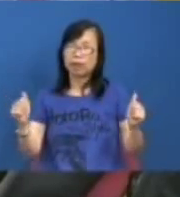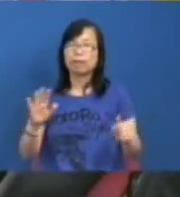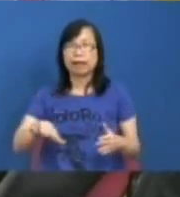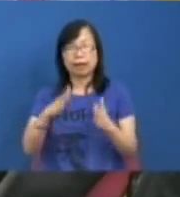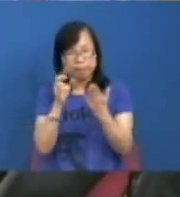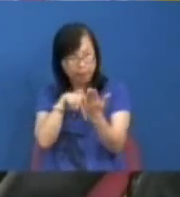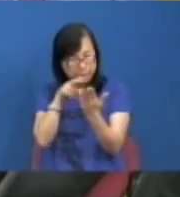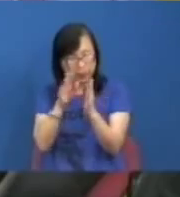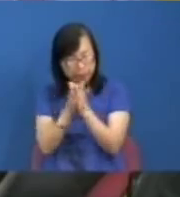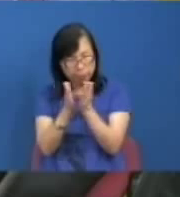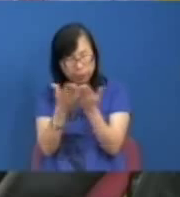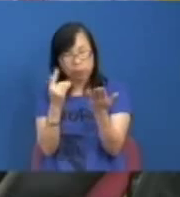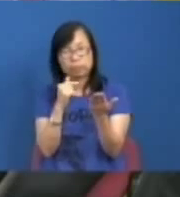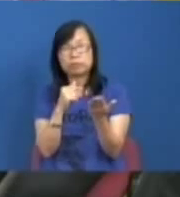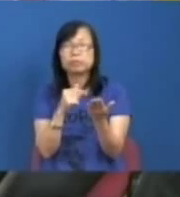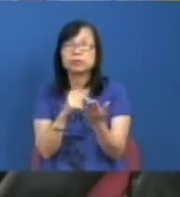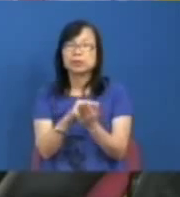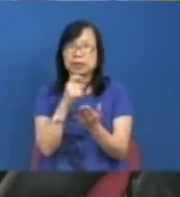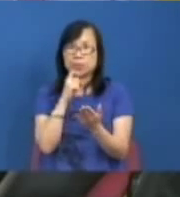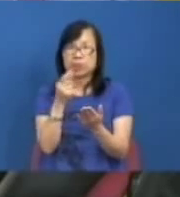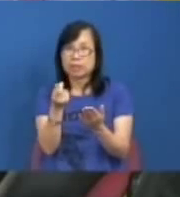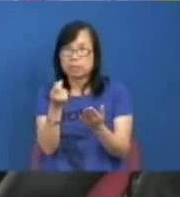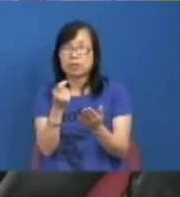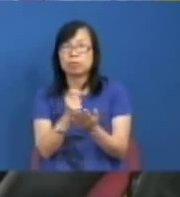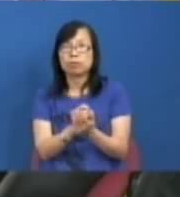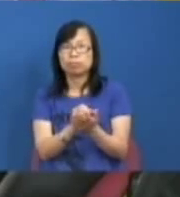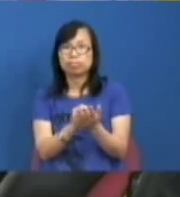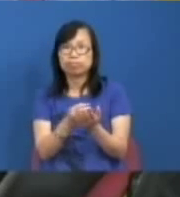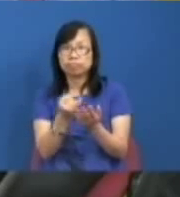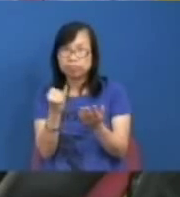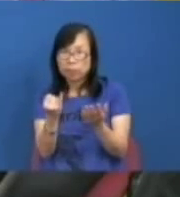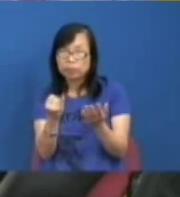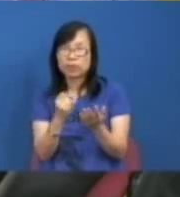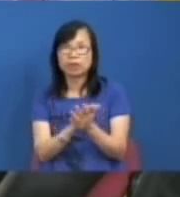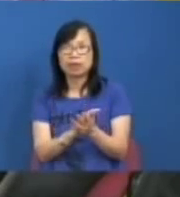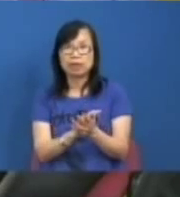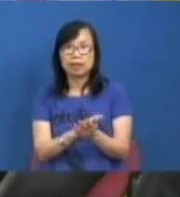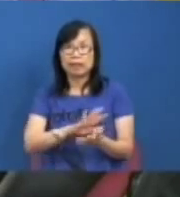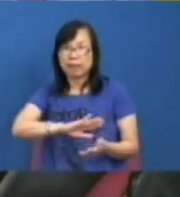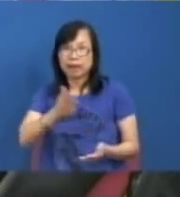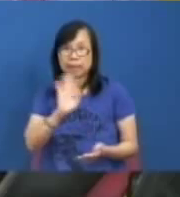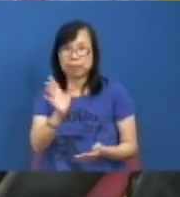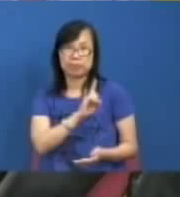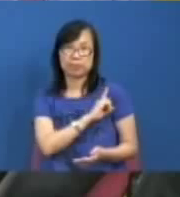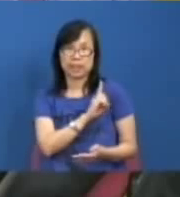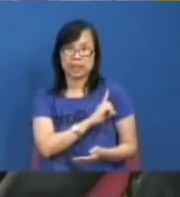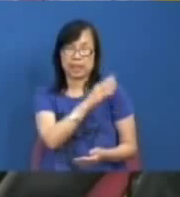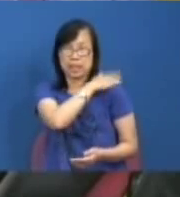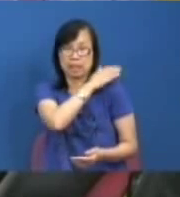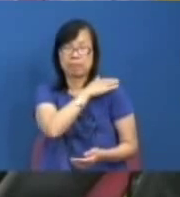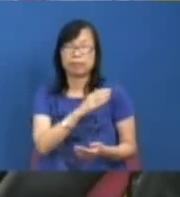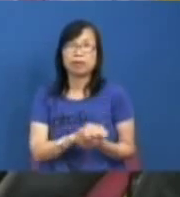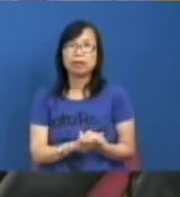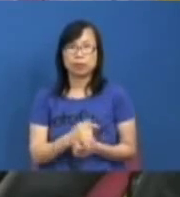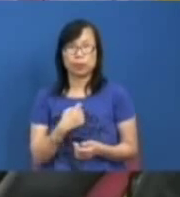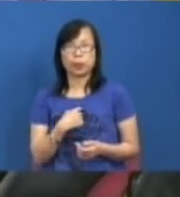報告而覺得係有即係少少灰色地帶，又覺得唔係自己嗰、那個嘅責任咧，咁